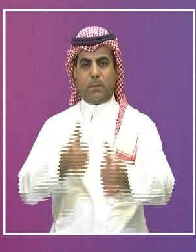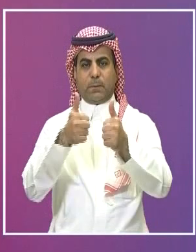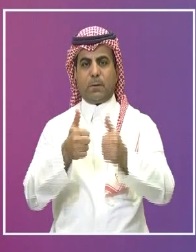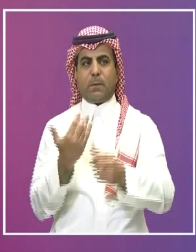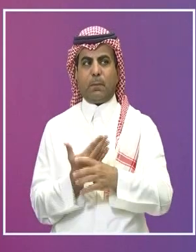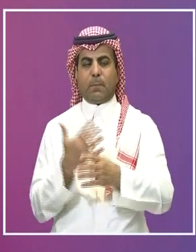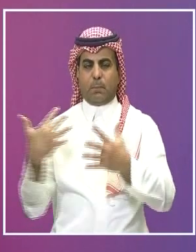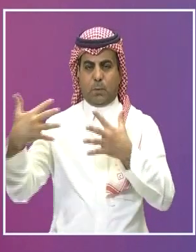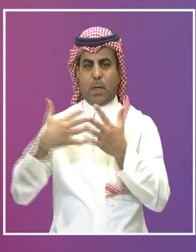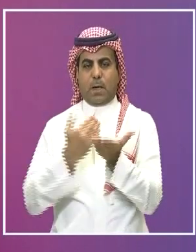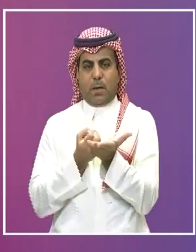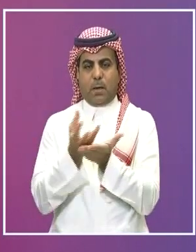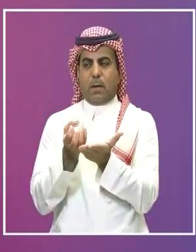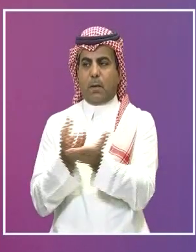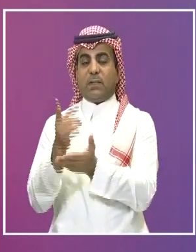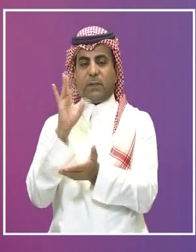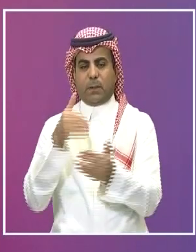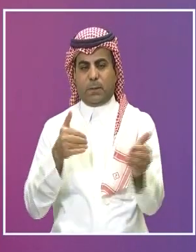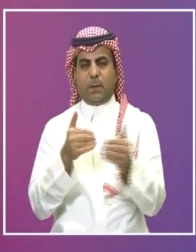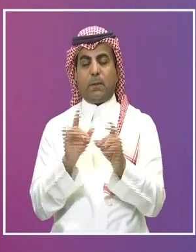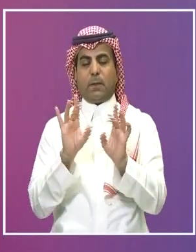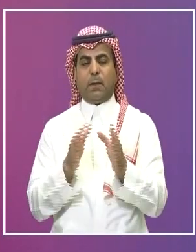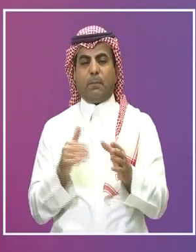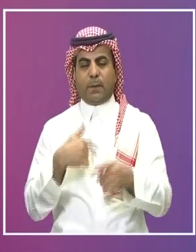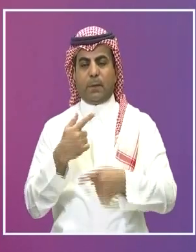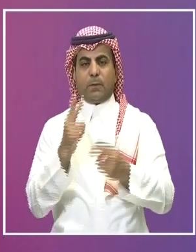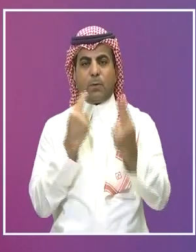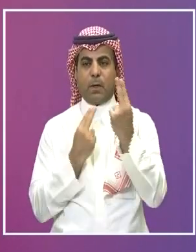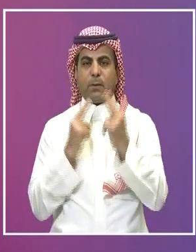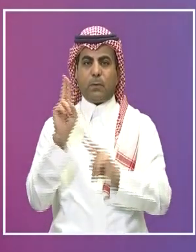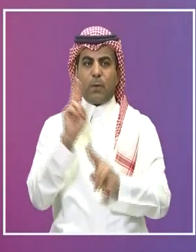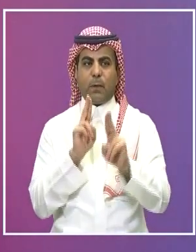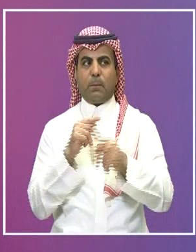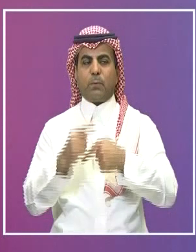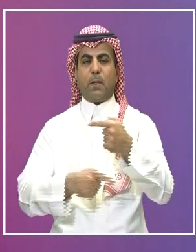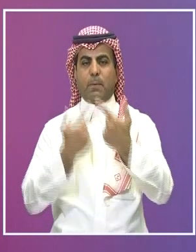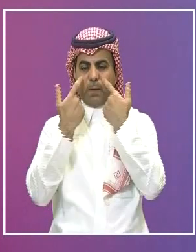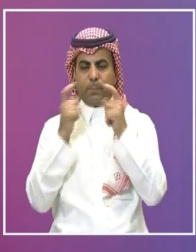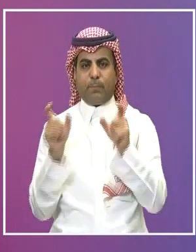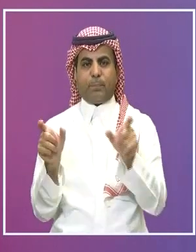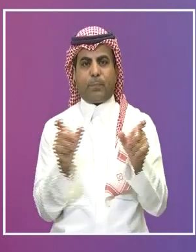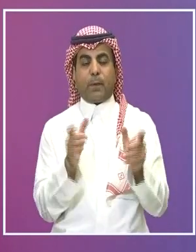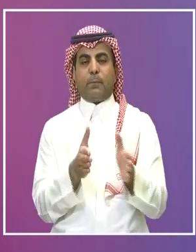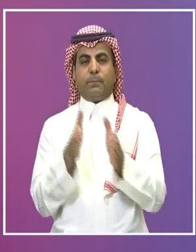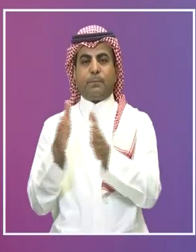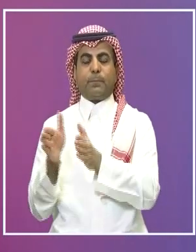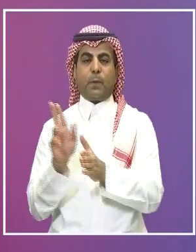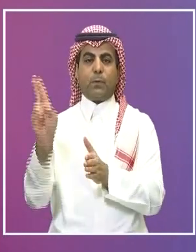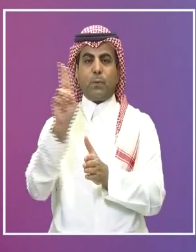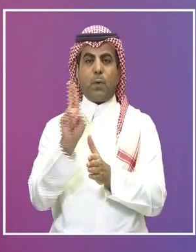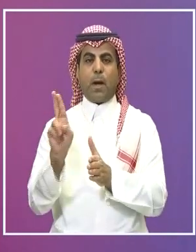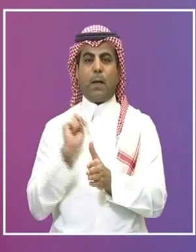مشاركتكم ذلك أولا بأول. حتى ذلك الحين هنالك أمور واستفسارات نرصدها ونتابعها، من ضمن ذلك هل يصاب الأطفال